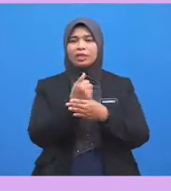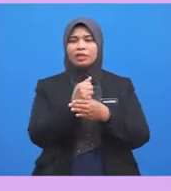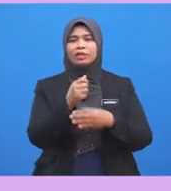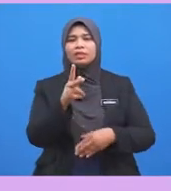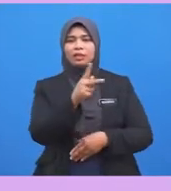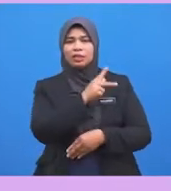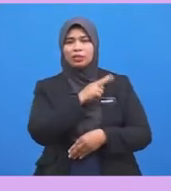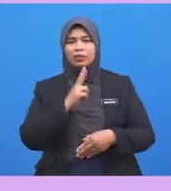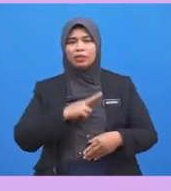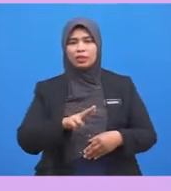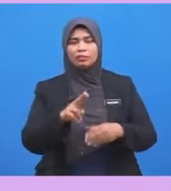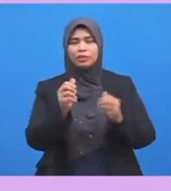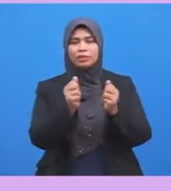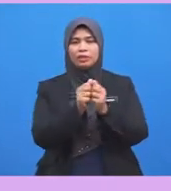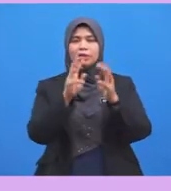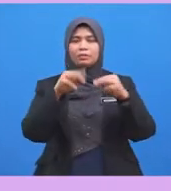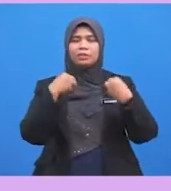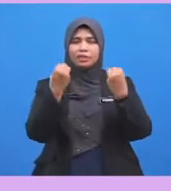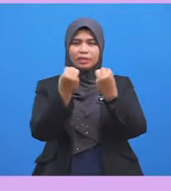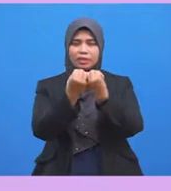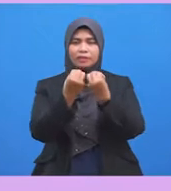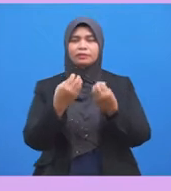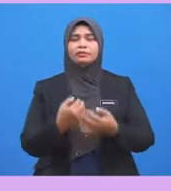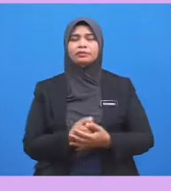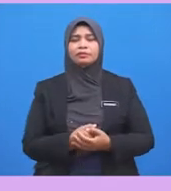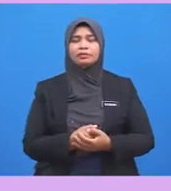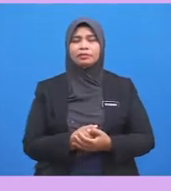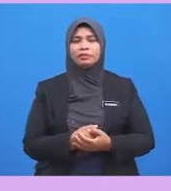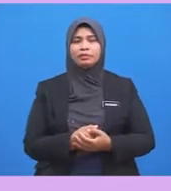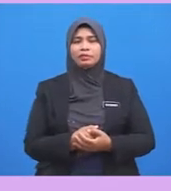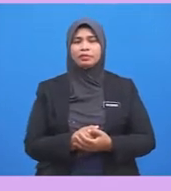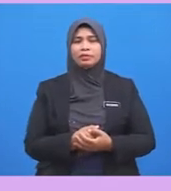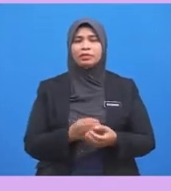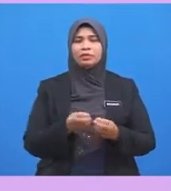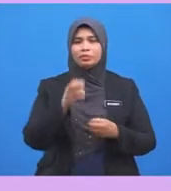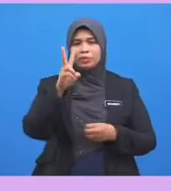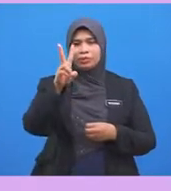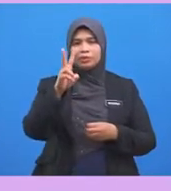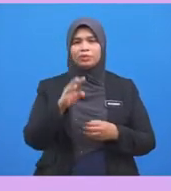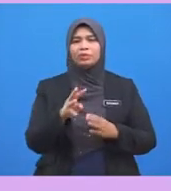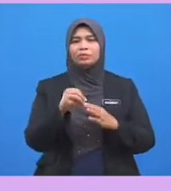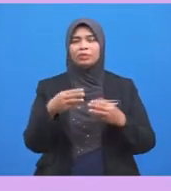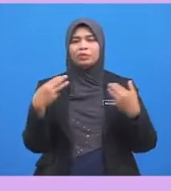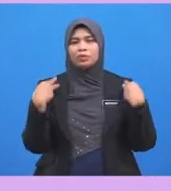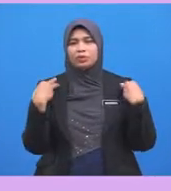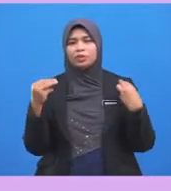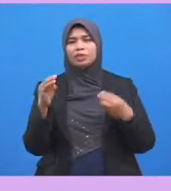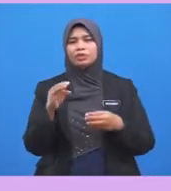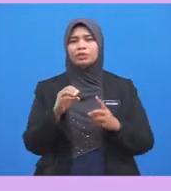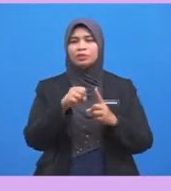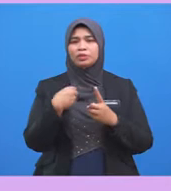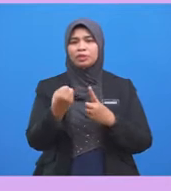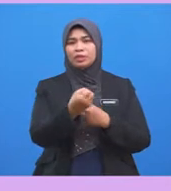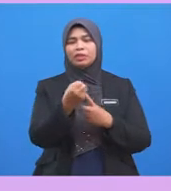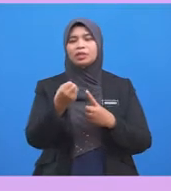antara ketua agama dengan masyarakat setempat. Yang kedua, mewujudkan